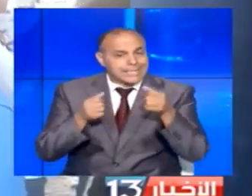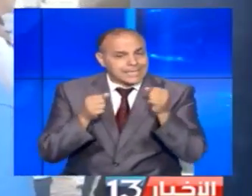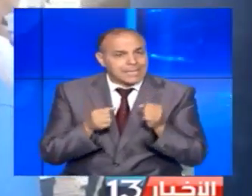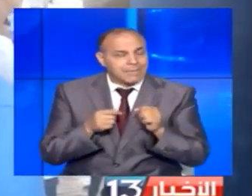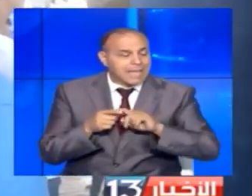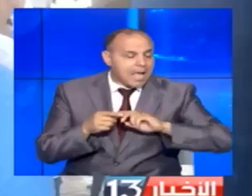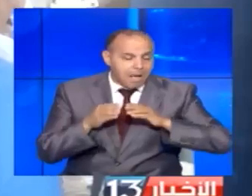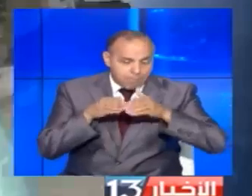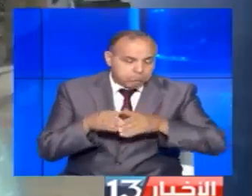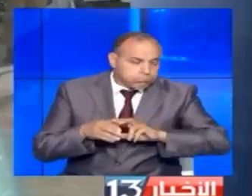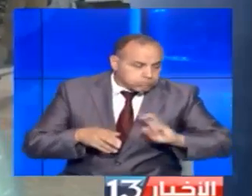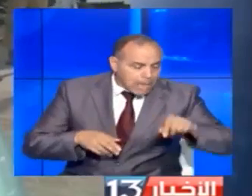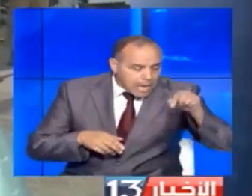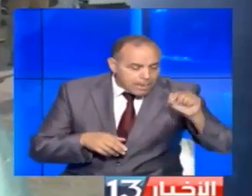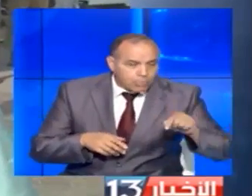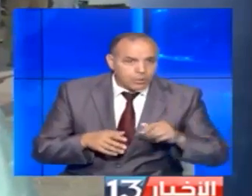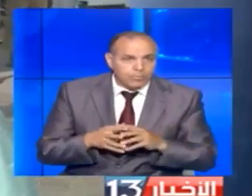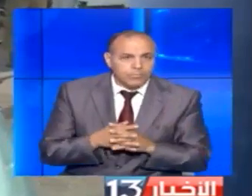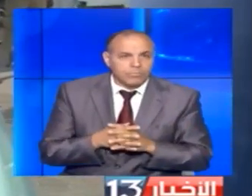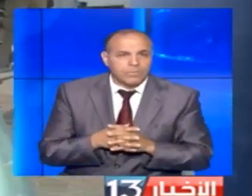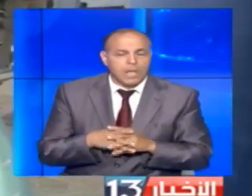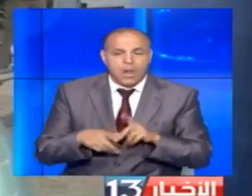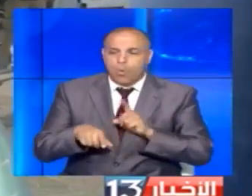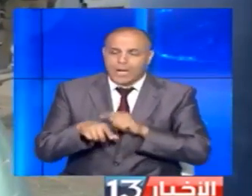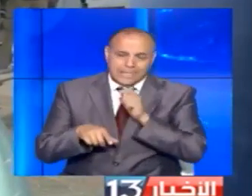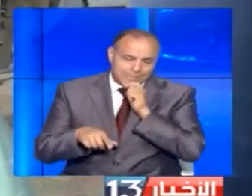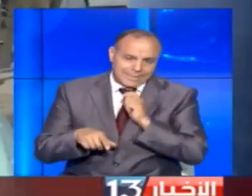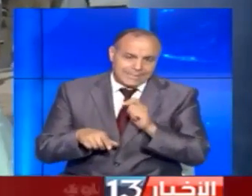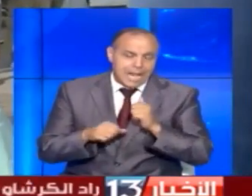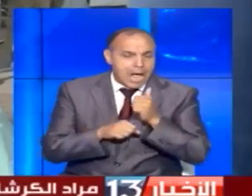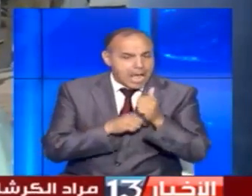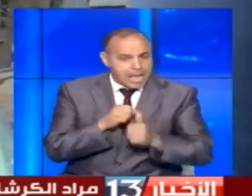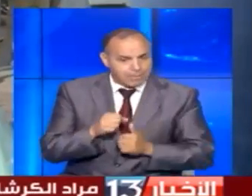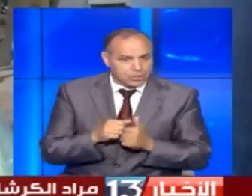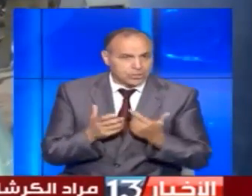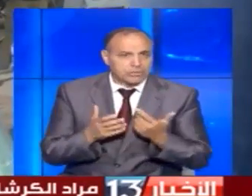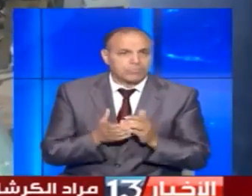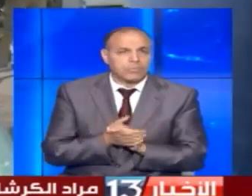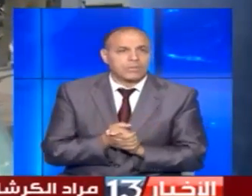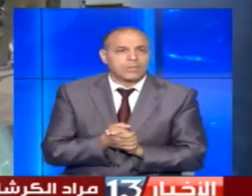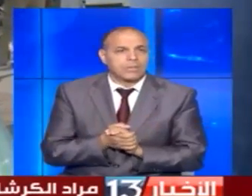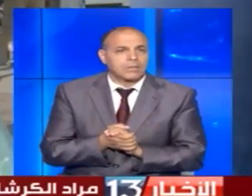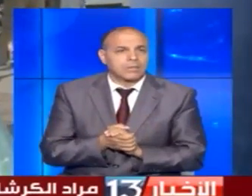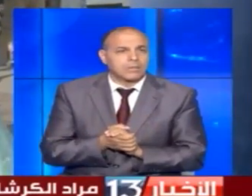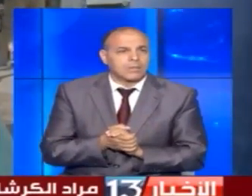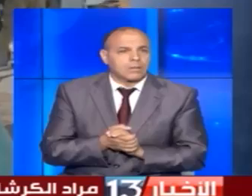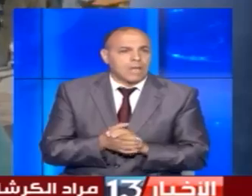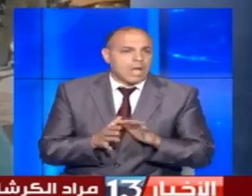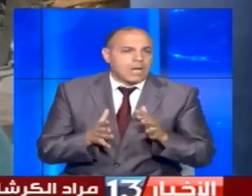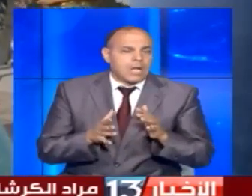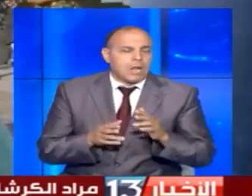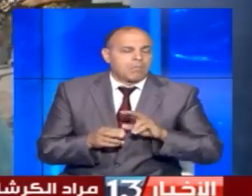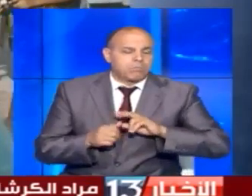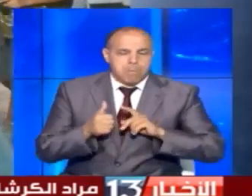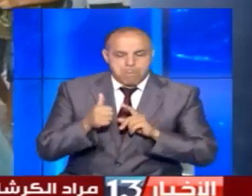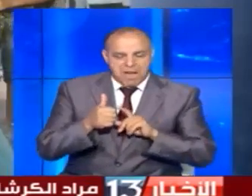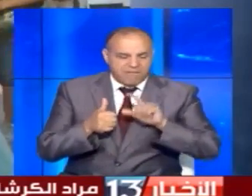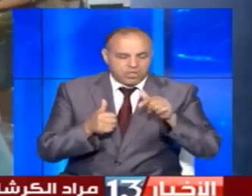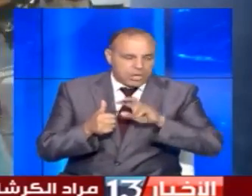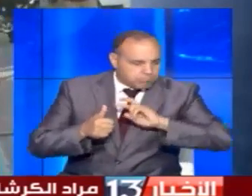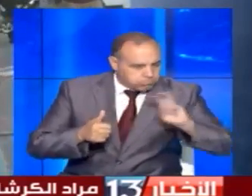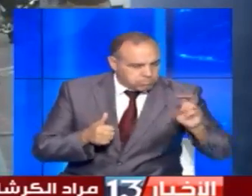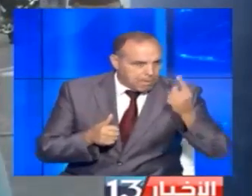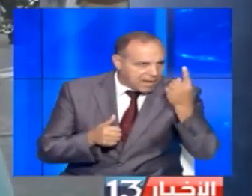الخط البحري هذا. مازال عندنا الوقت باش العام الجاي معناتها نولوا ننسقوا على الأقل رحلة في كل شهر